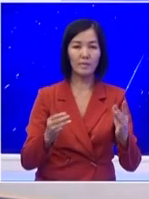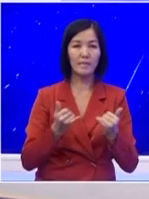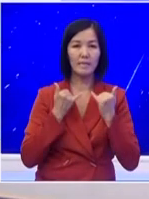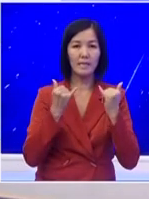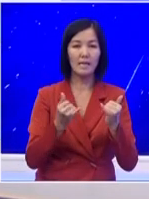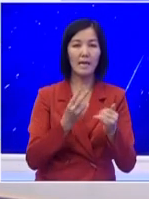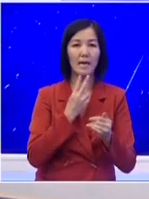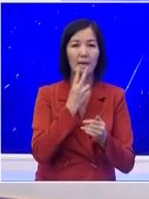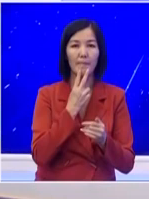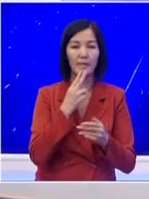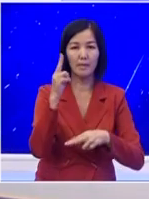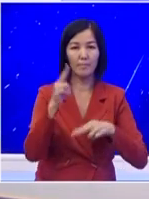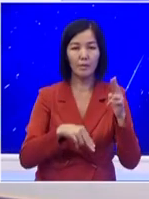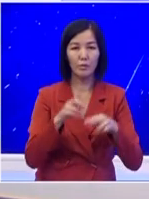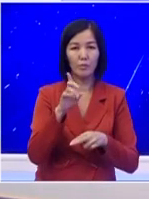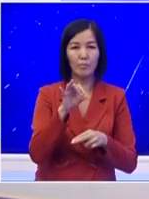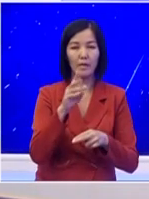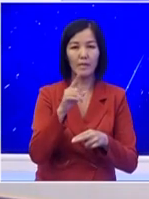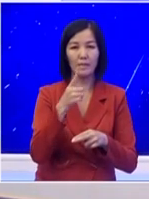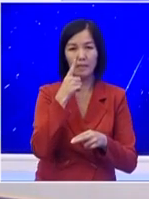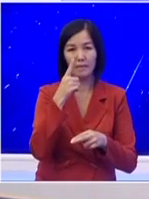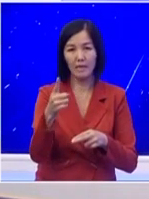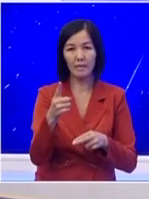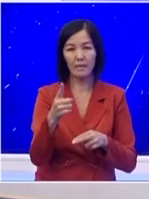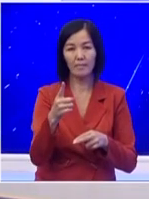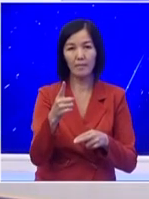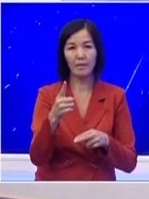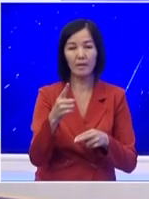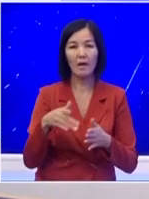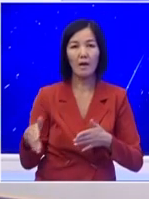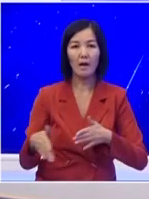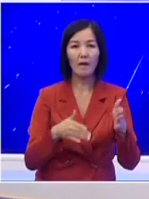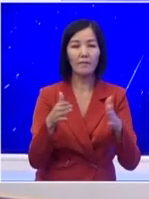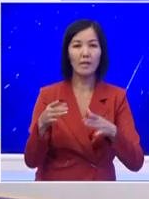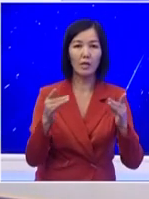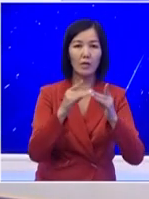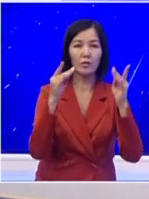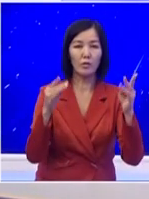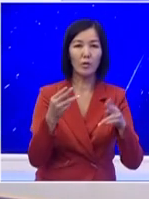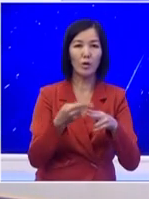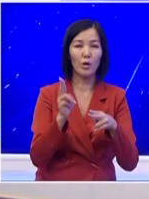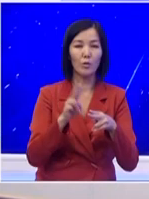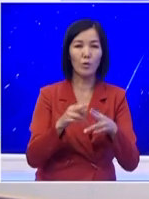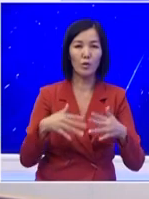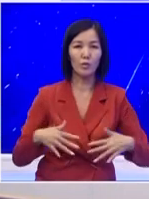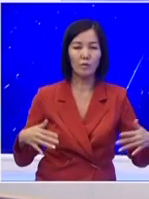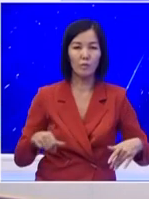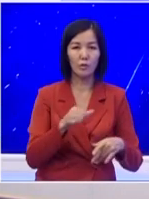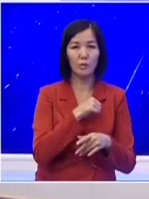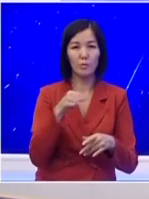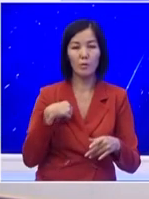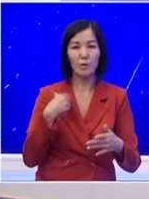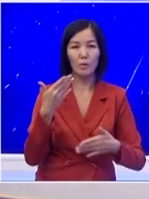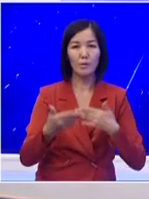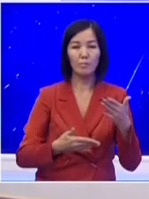в Бразилии. В сотни километров от Рио-де-Жанейро через автотрассу перекинули переход, по которому животные могут спокойно пересекать шоссе, не боясь